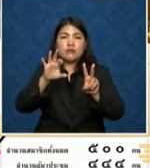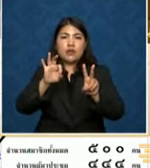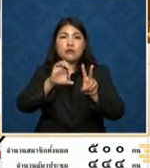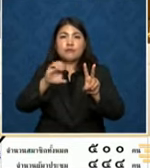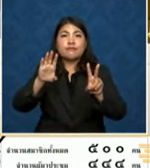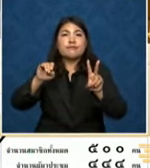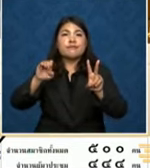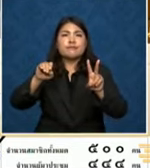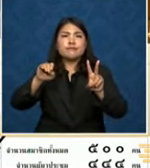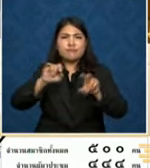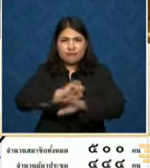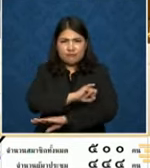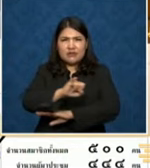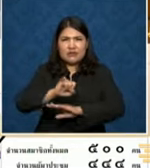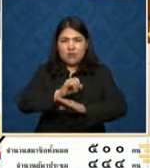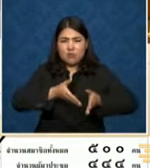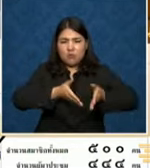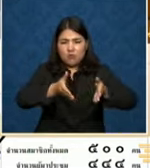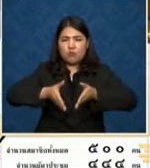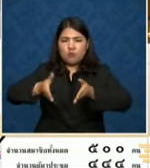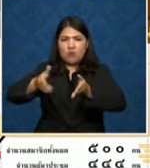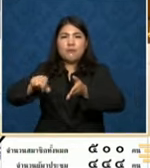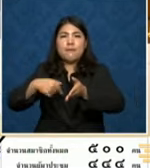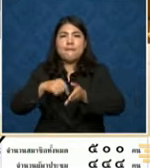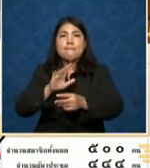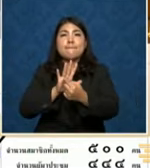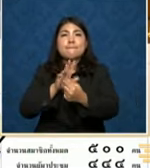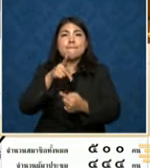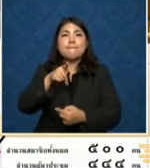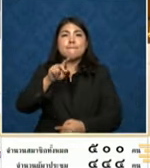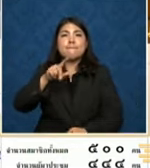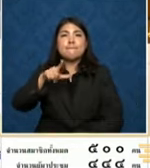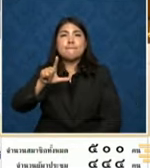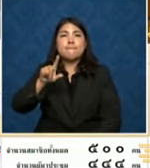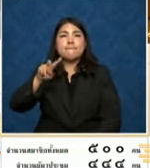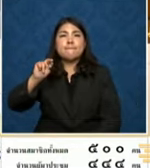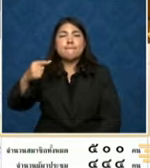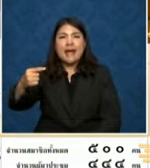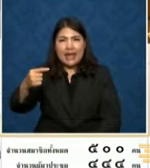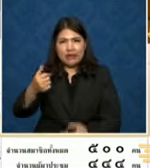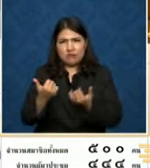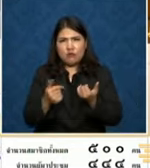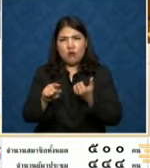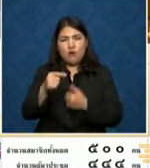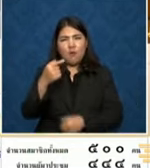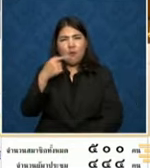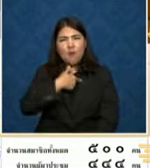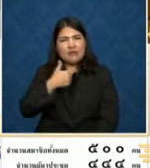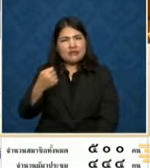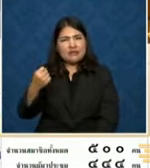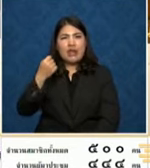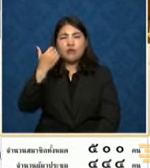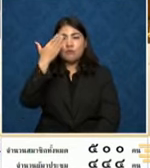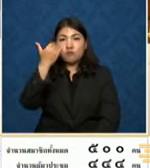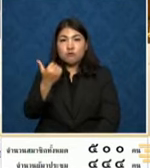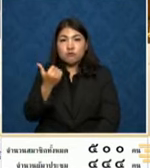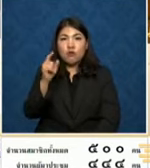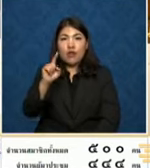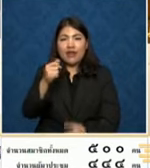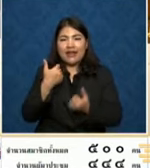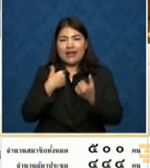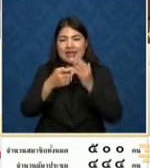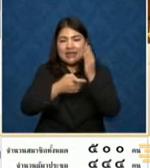2,022,940 ไร่40แปลงไม่ใช่40ไร่มันทำให้เขามั่นใจไงครับดังนั้นปริมาณการสั่งยาง